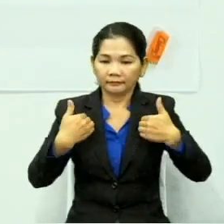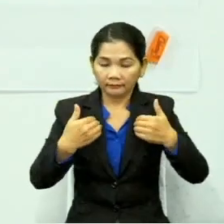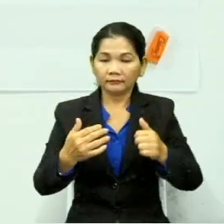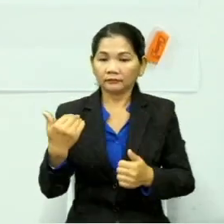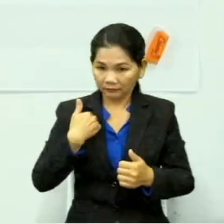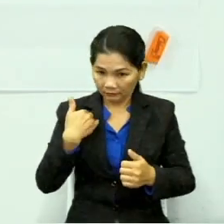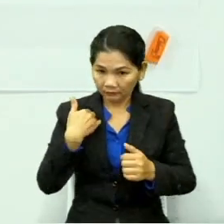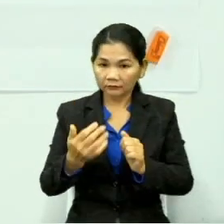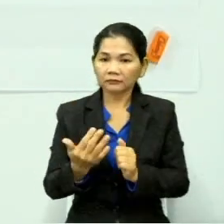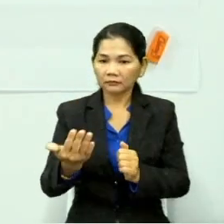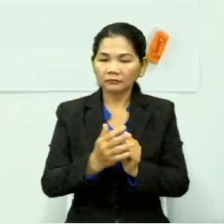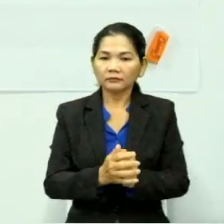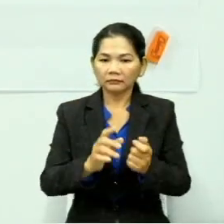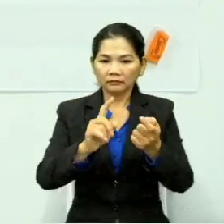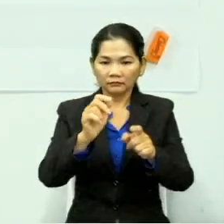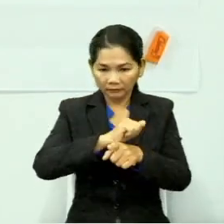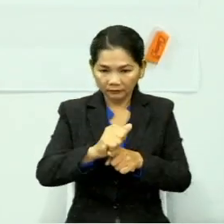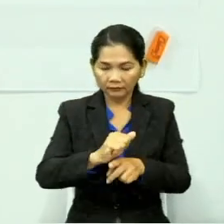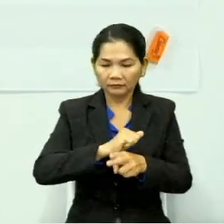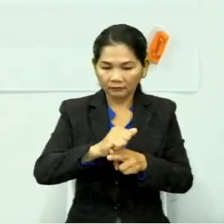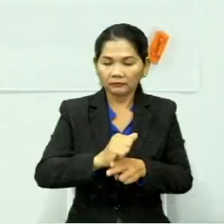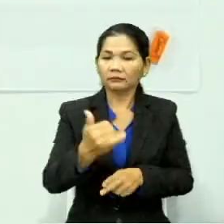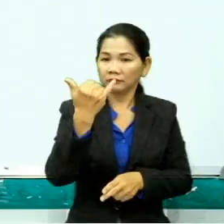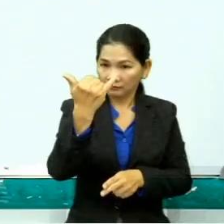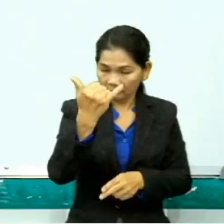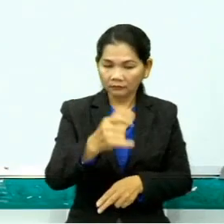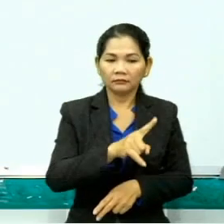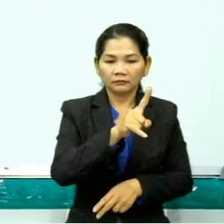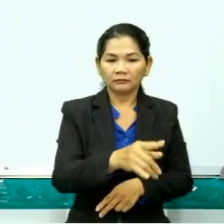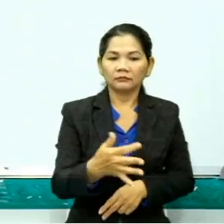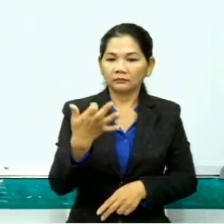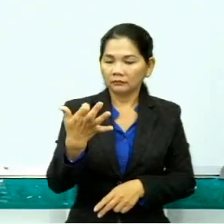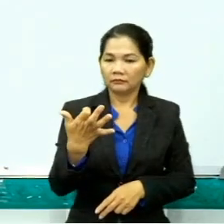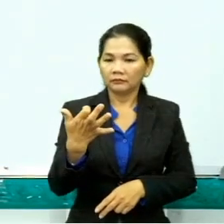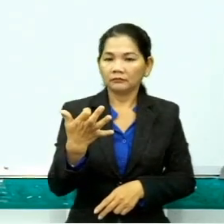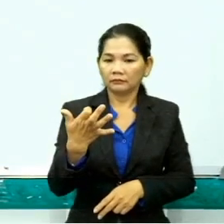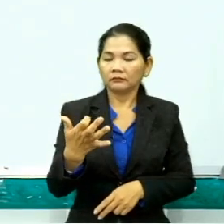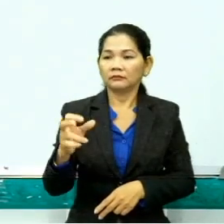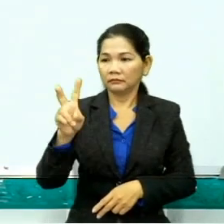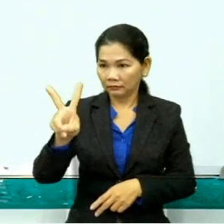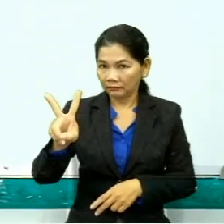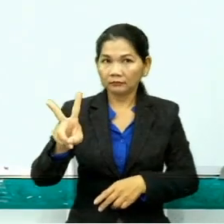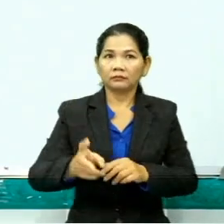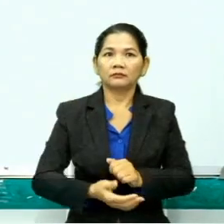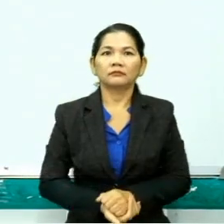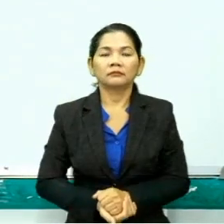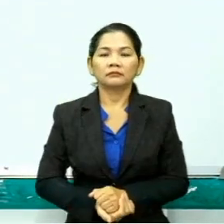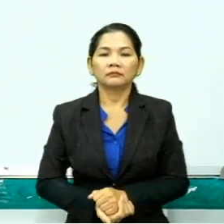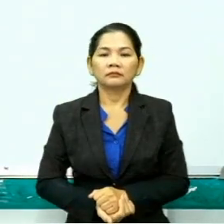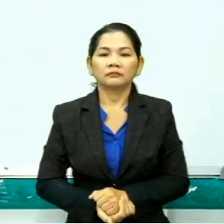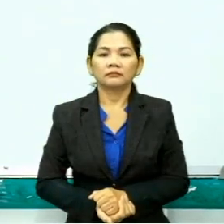á chả cứ nơi lùm hát tì bà mũi tùm bó tì mùi rối bái sớm sạp bì nà con